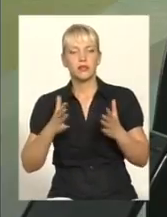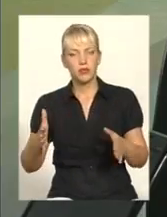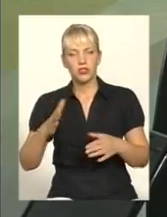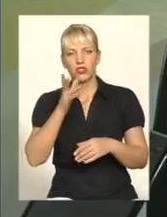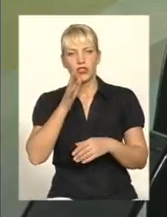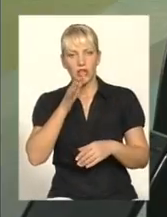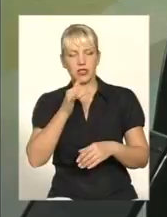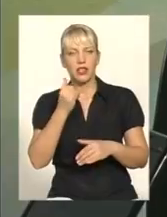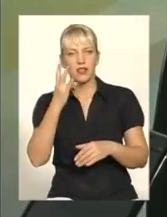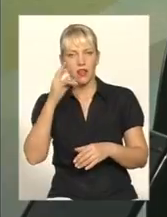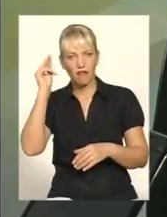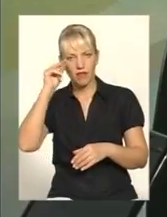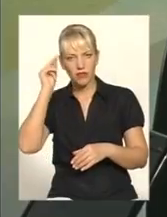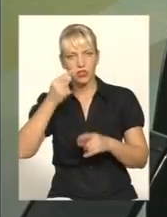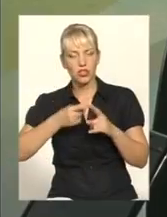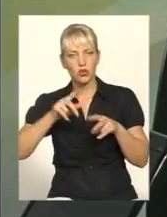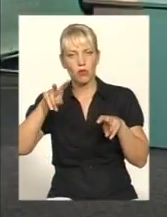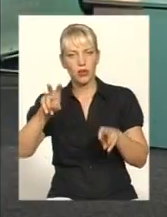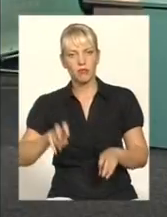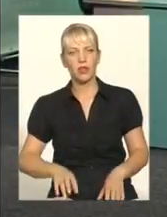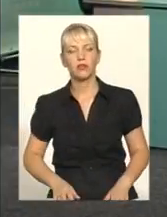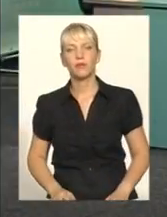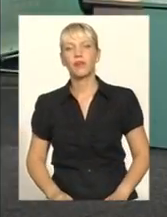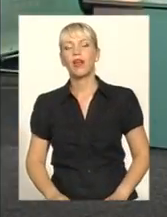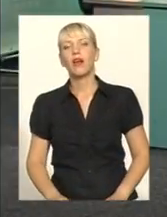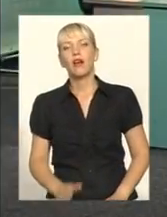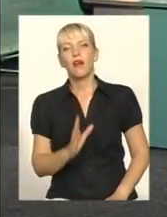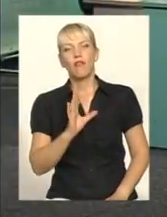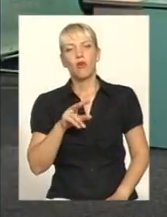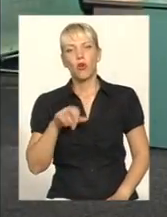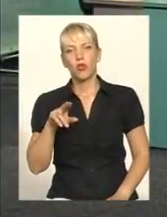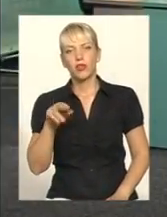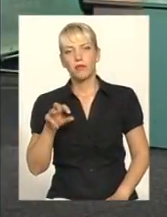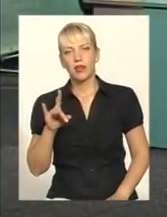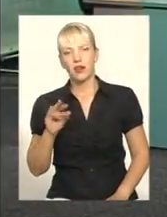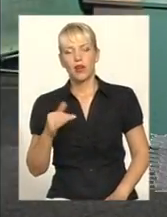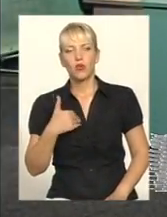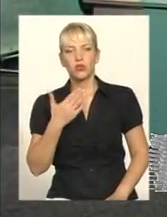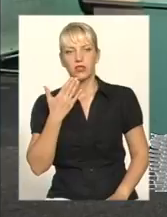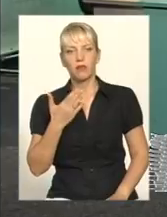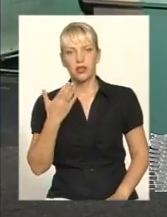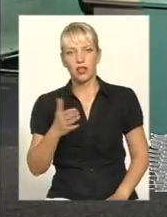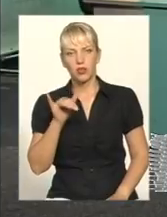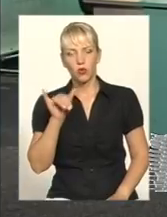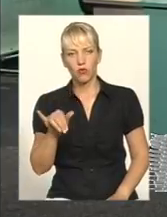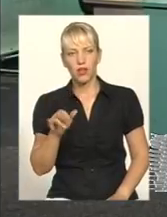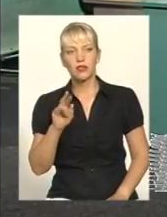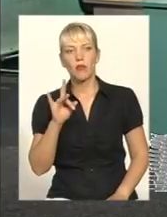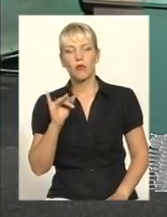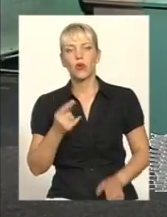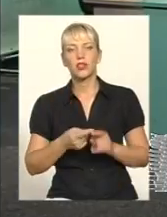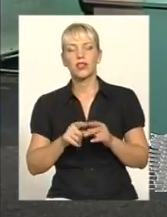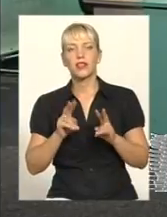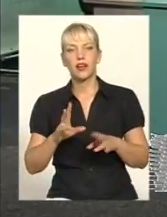цього предмету у загальноосвітніх навчальних закладах. Пане Володимире, хочу запитати, власне, про те, як відбувається